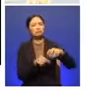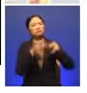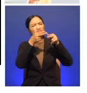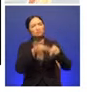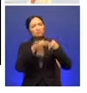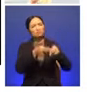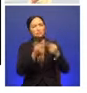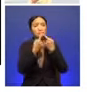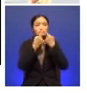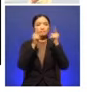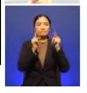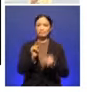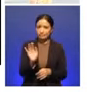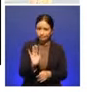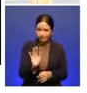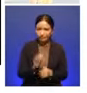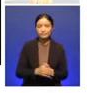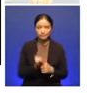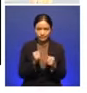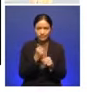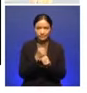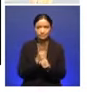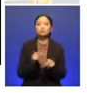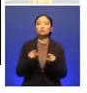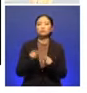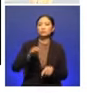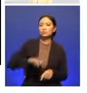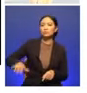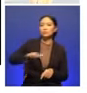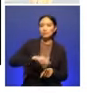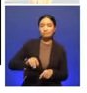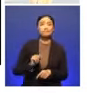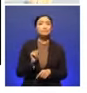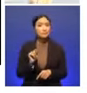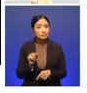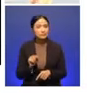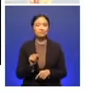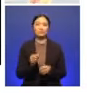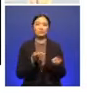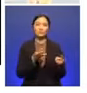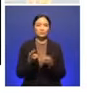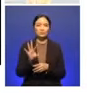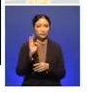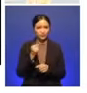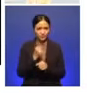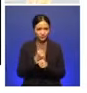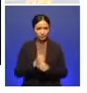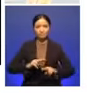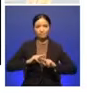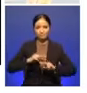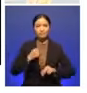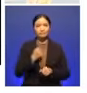ะหรือว่าแปลกเกินไปนะคะเพราะฉะนั้นตรงนี้ค่ะมันก็คือทางเลือกที่เราเป็นผู้สร้างขึ้นมาเ